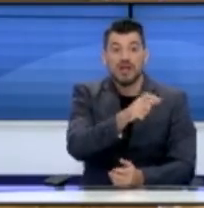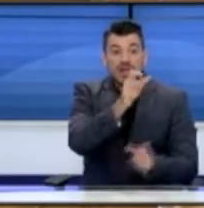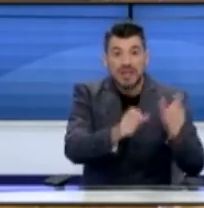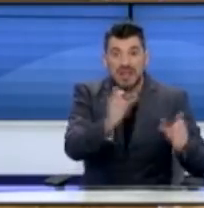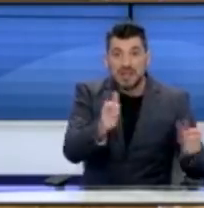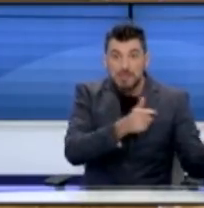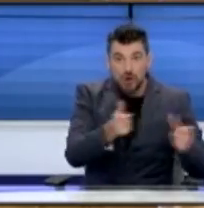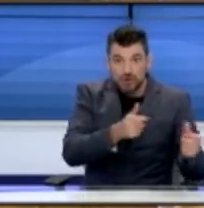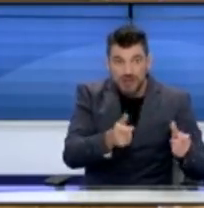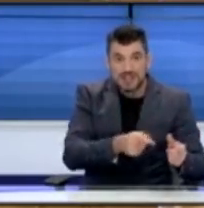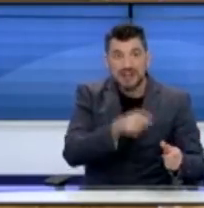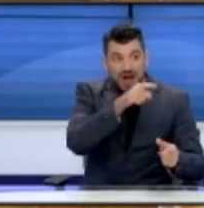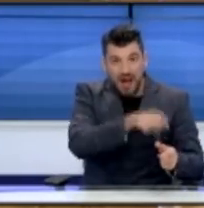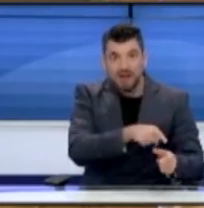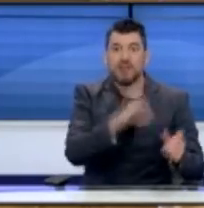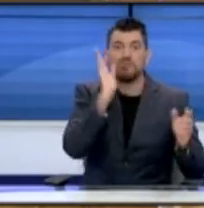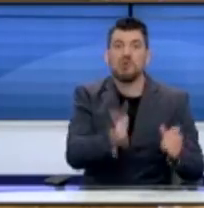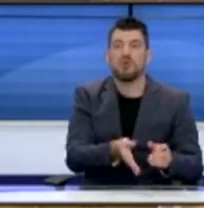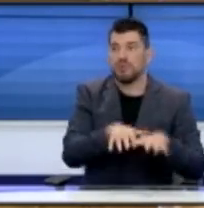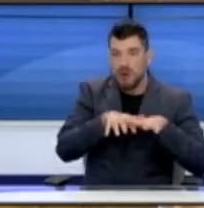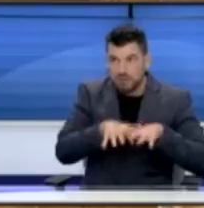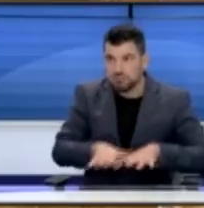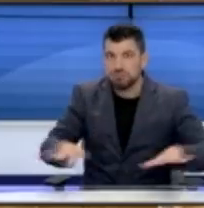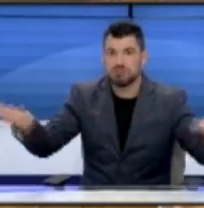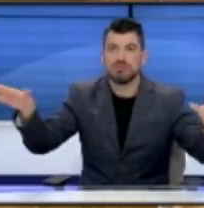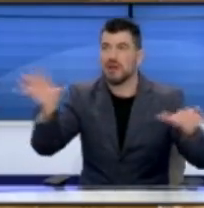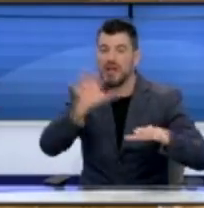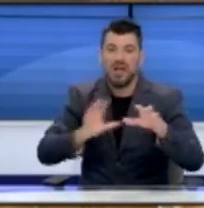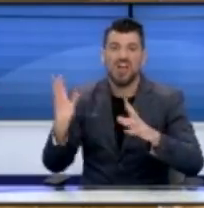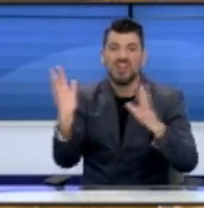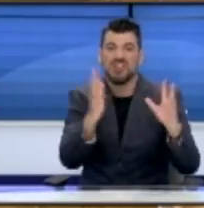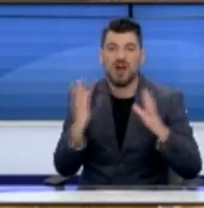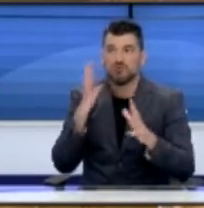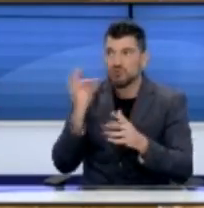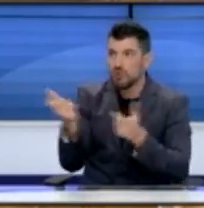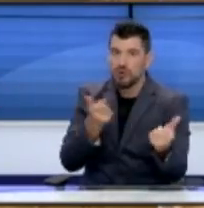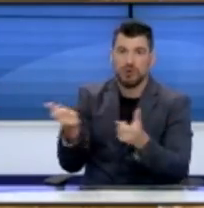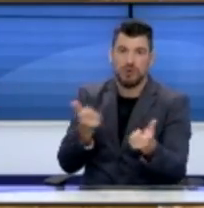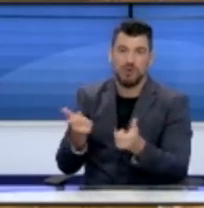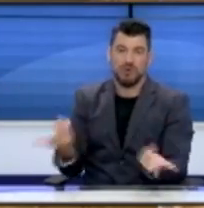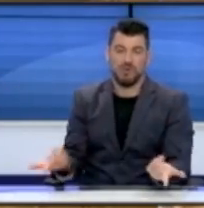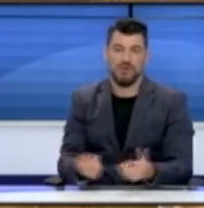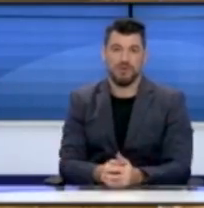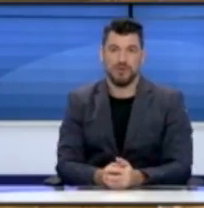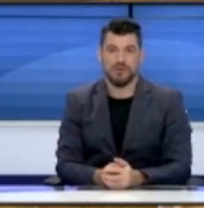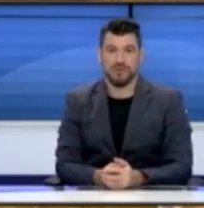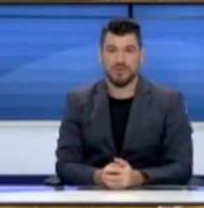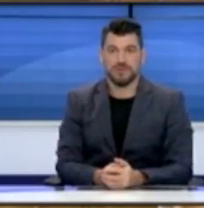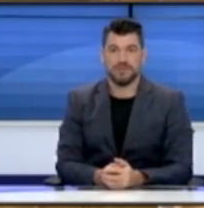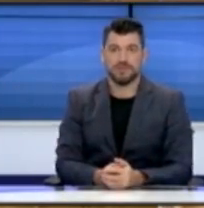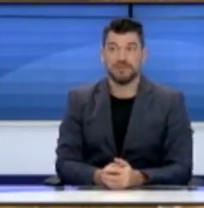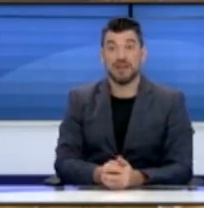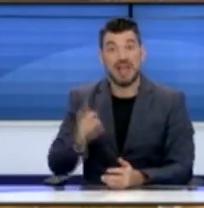προσβολή στο δάσος με βάση το συγκεκριμένο αντιπυρικό σχεδιασμό. Κάνατε σημαία σας